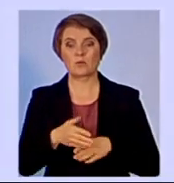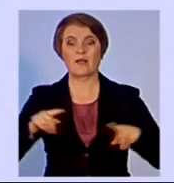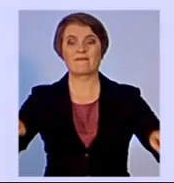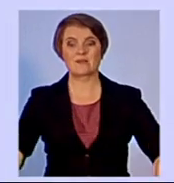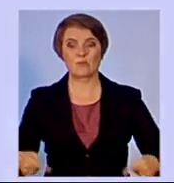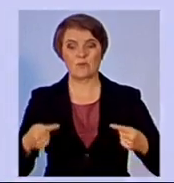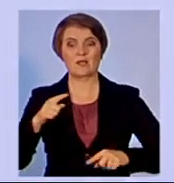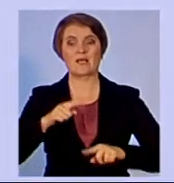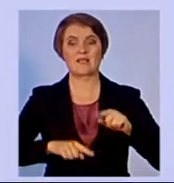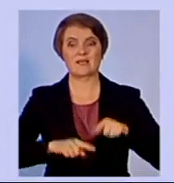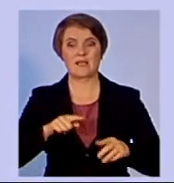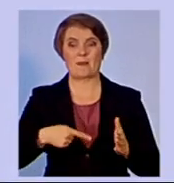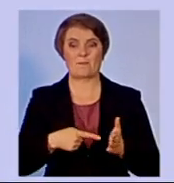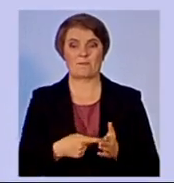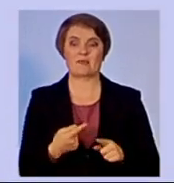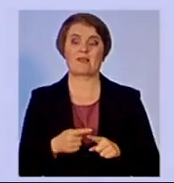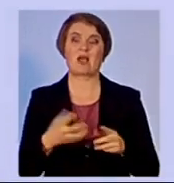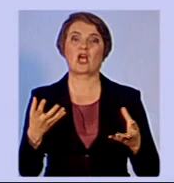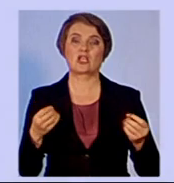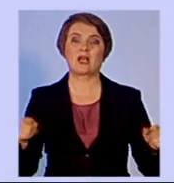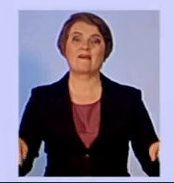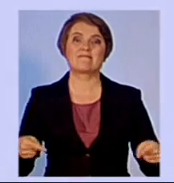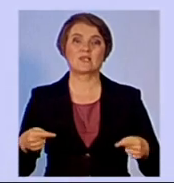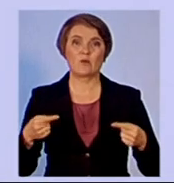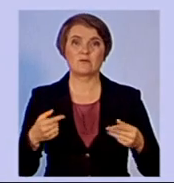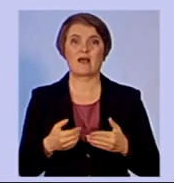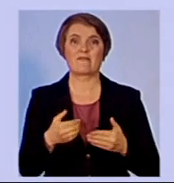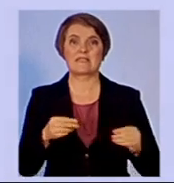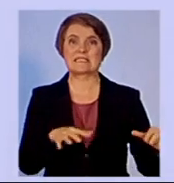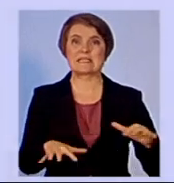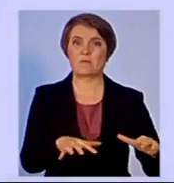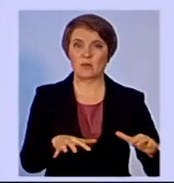відбудовувати рідне місто, яке ще відновлюється від землетрусу і цунамі 2011-го.